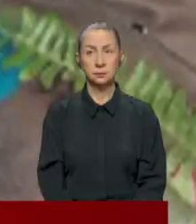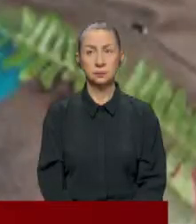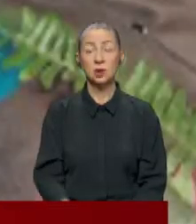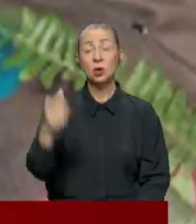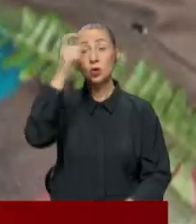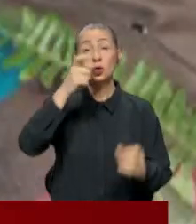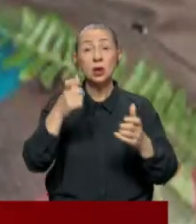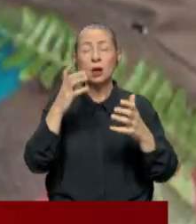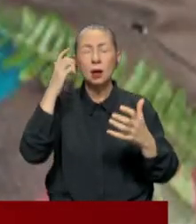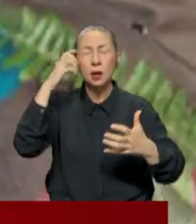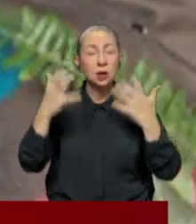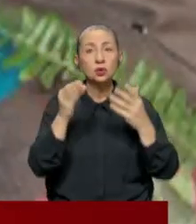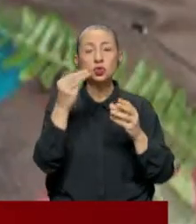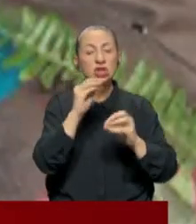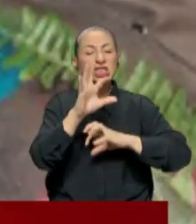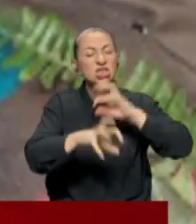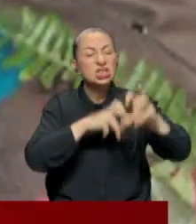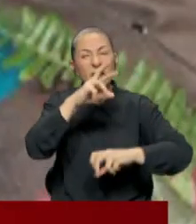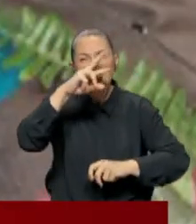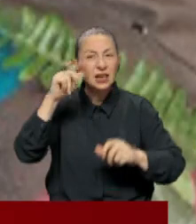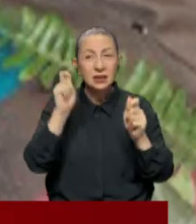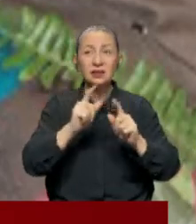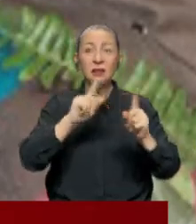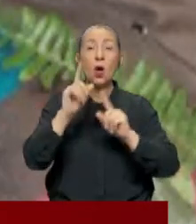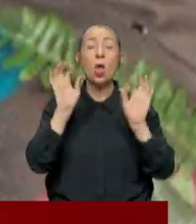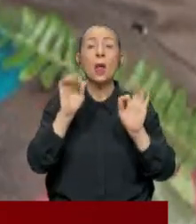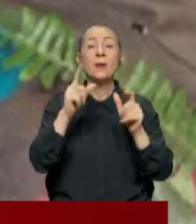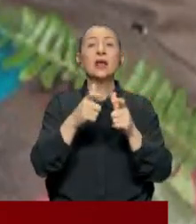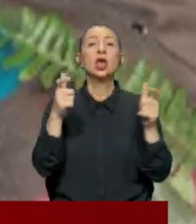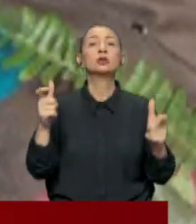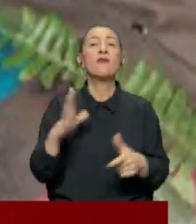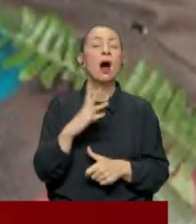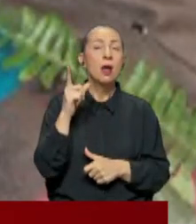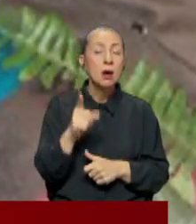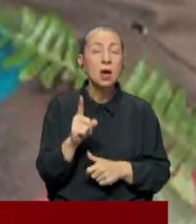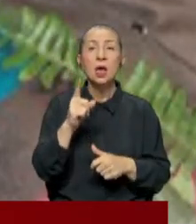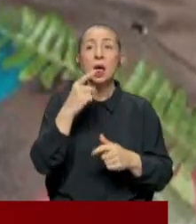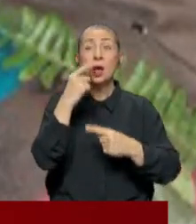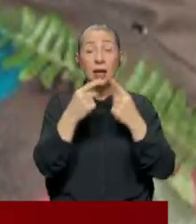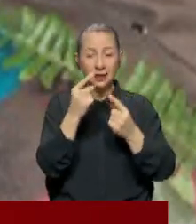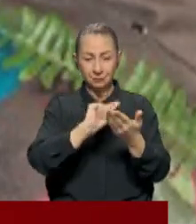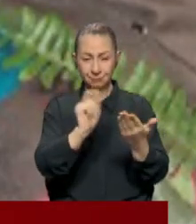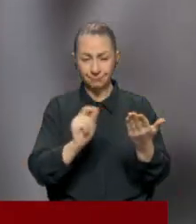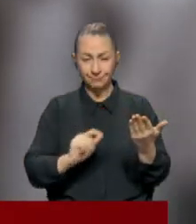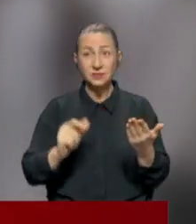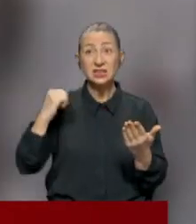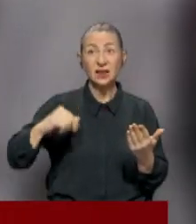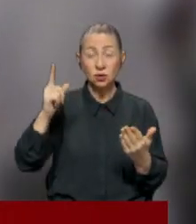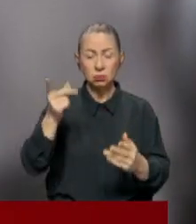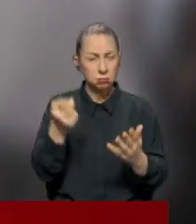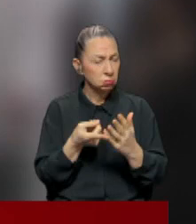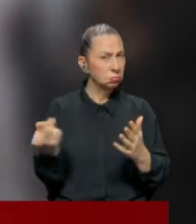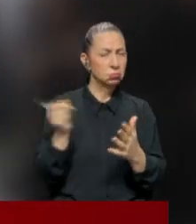Neler söyleyeceksiniz? Türkiye'yi sarsan çocuğa cinsel istismar davasında önemli bir gelişme yaşandı. İddianameyi hazırlayan savcının bir